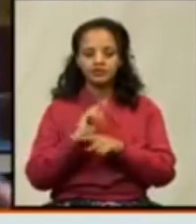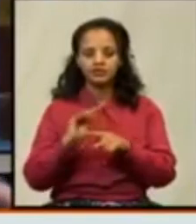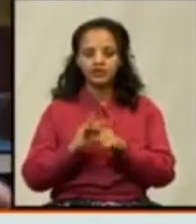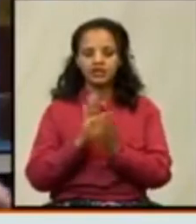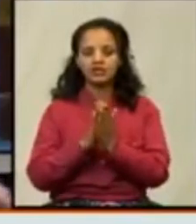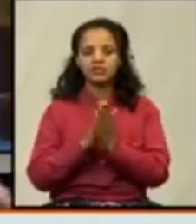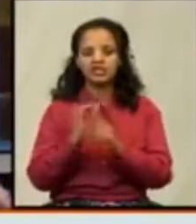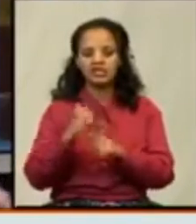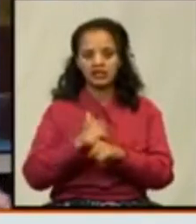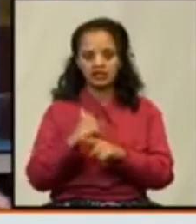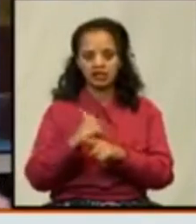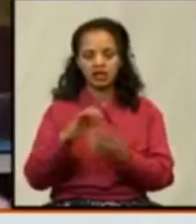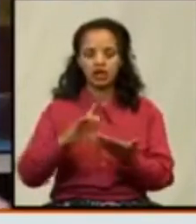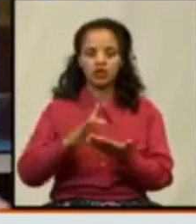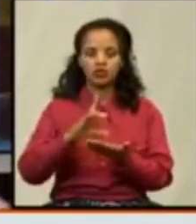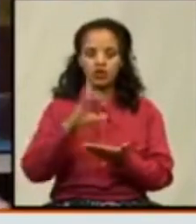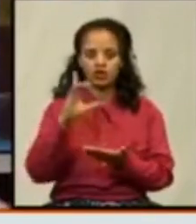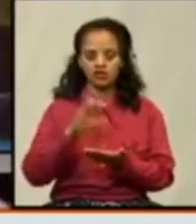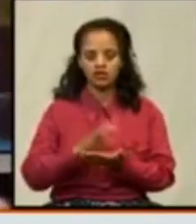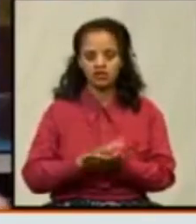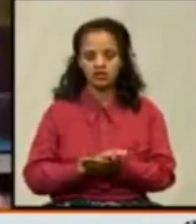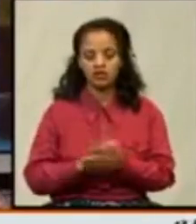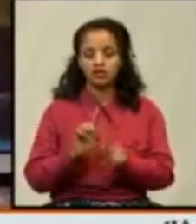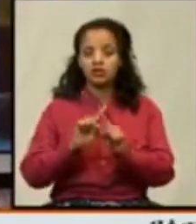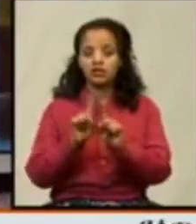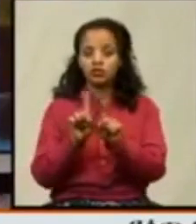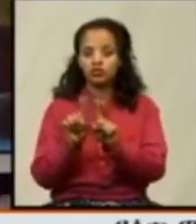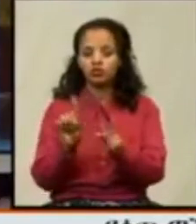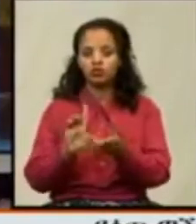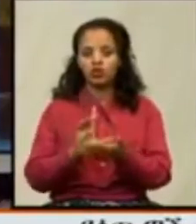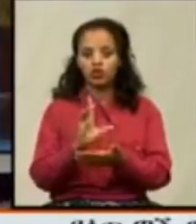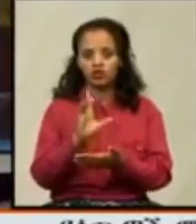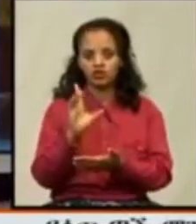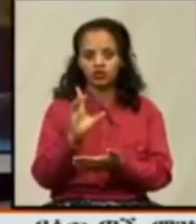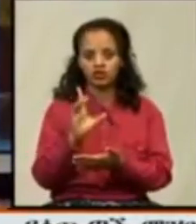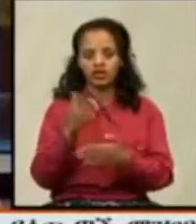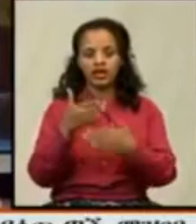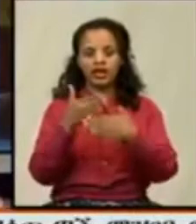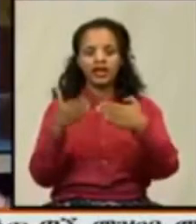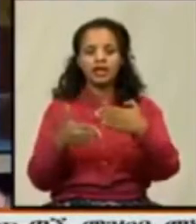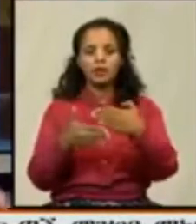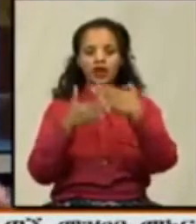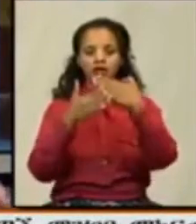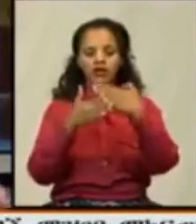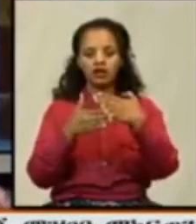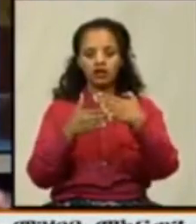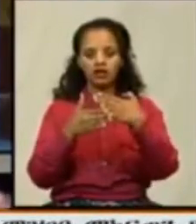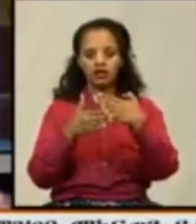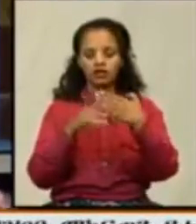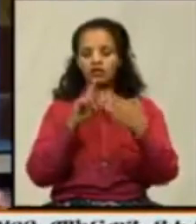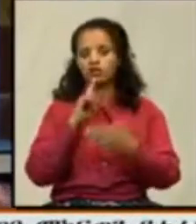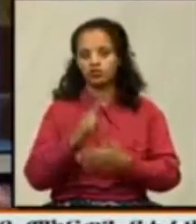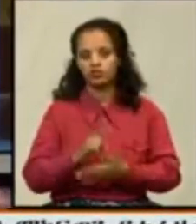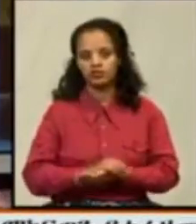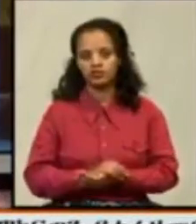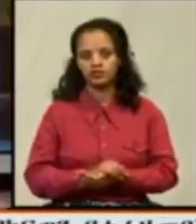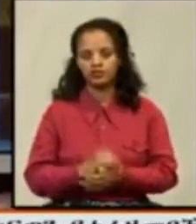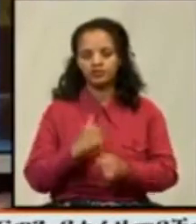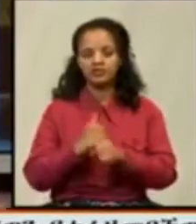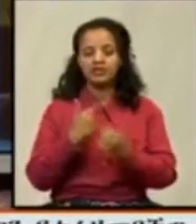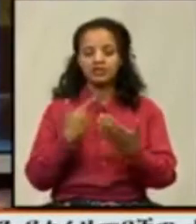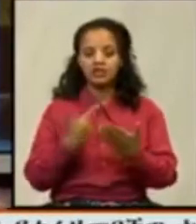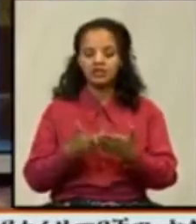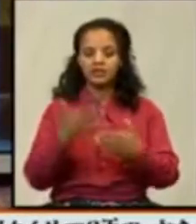ትምህርት ስልጠና ኮሌጆች የተለያዩ ኮሌጆች ግንባታዎች እየተገነቡ ነው።